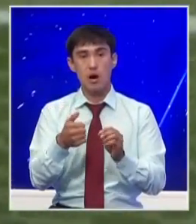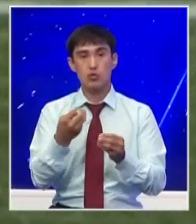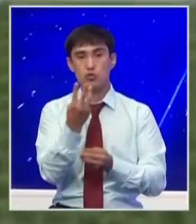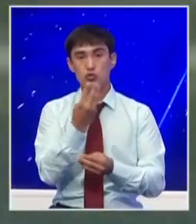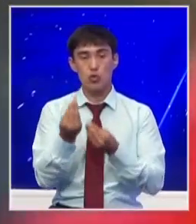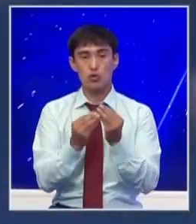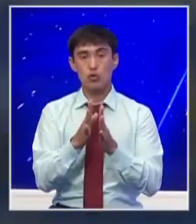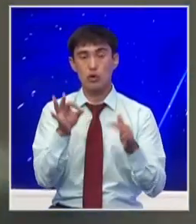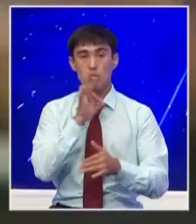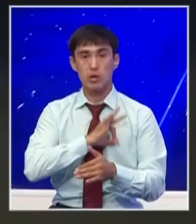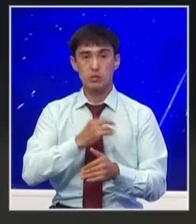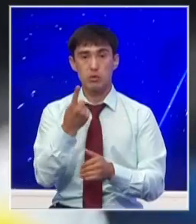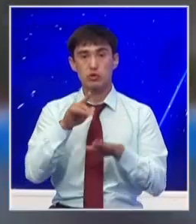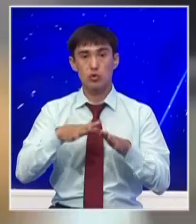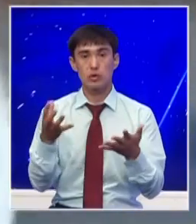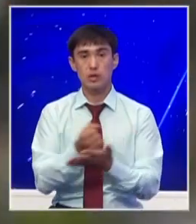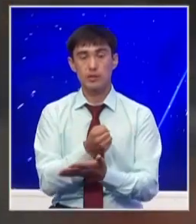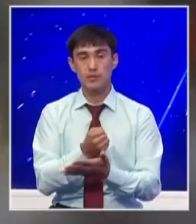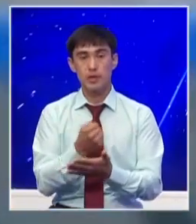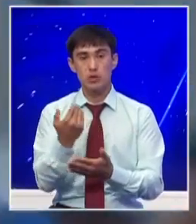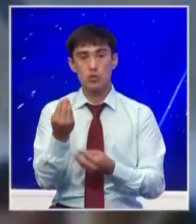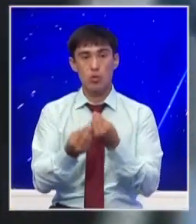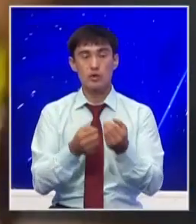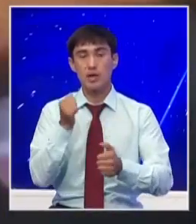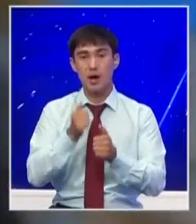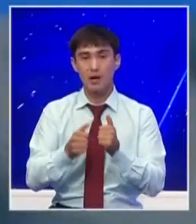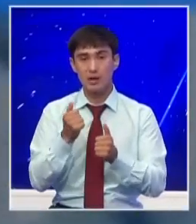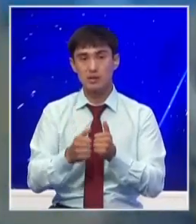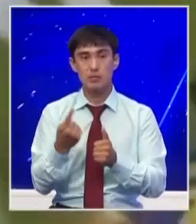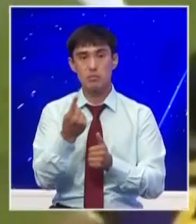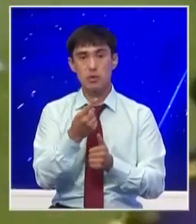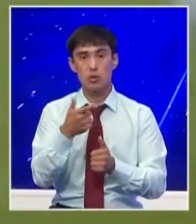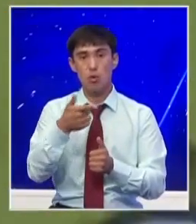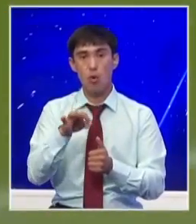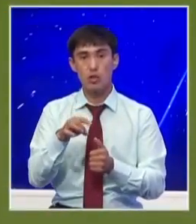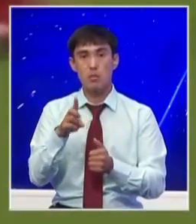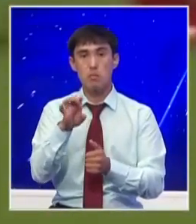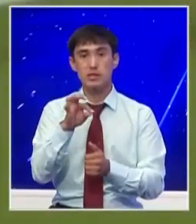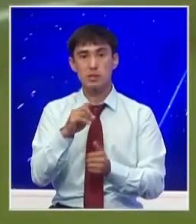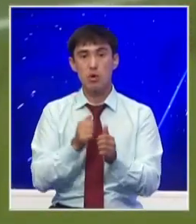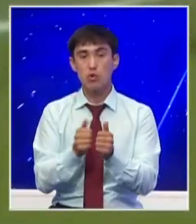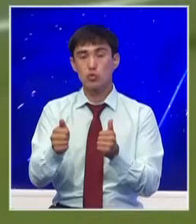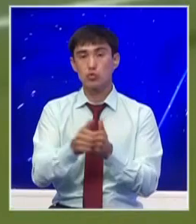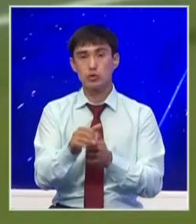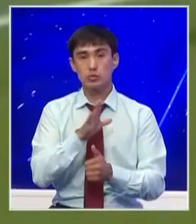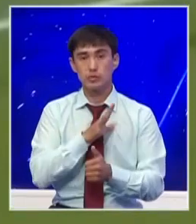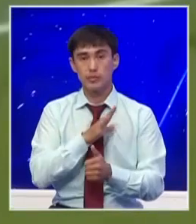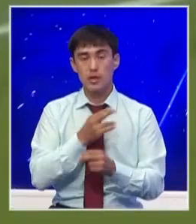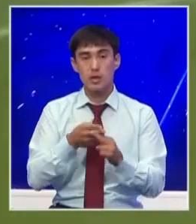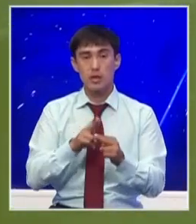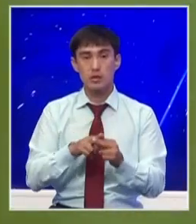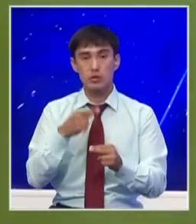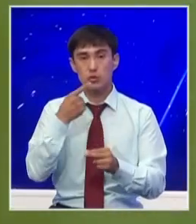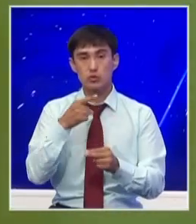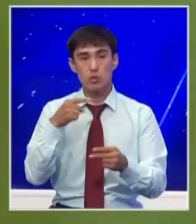көп ұпай жинап, бірінші орынды иеленді. Сол ойындардың әрқайсысында бір голдан соққан Бензема үздіктер қатарынан көрінді. Айта кету